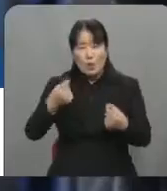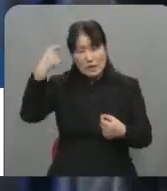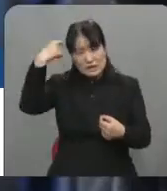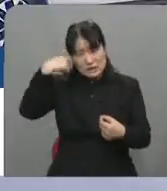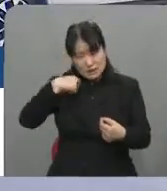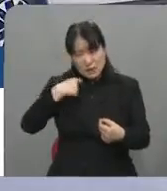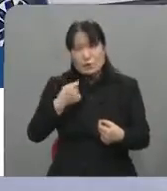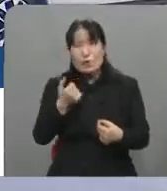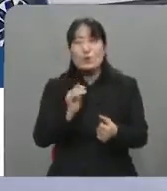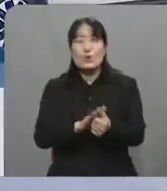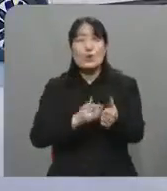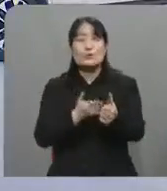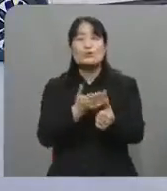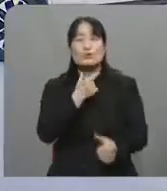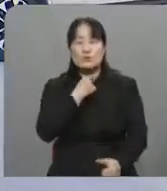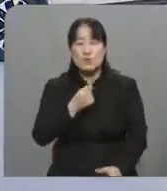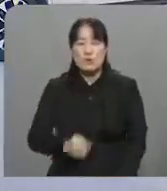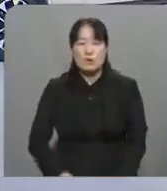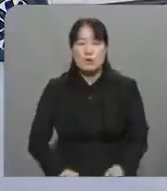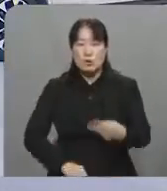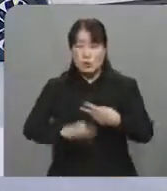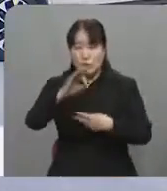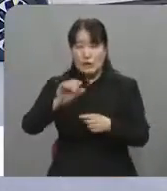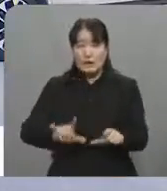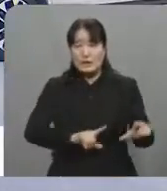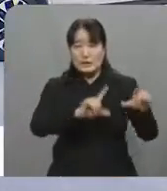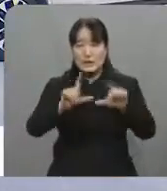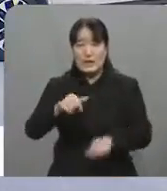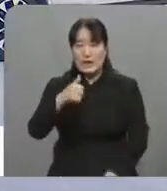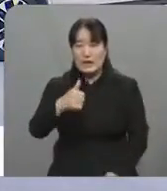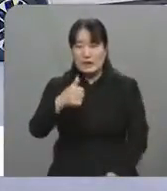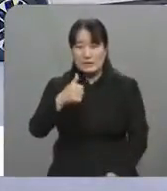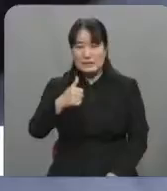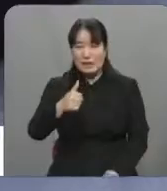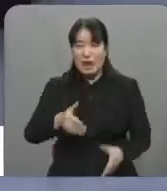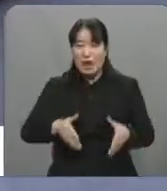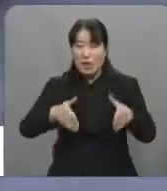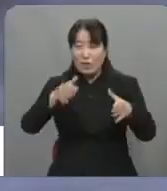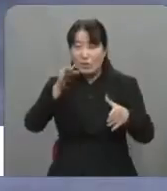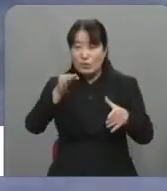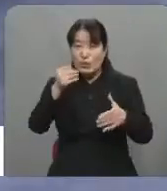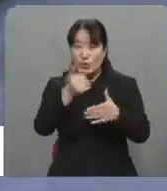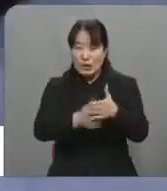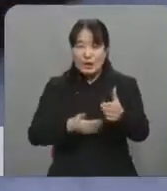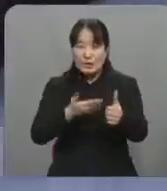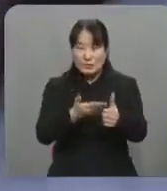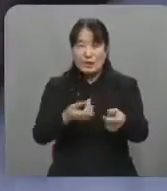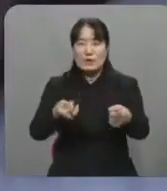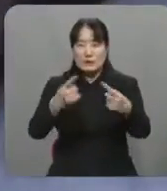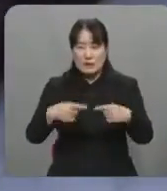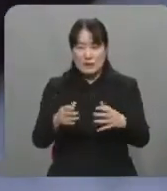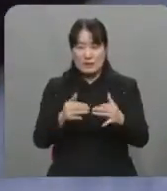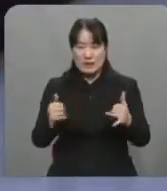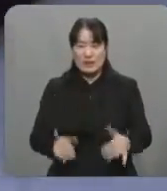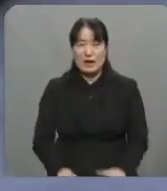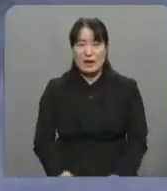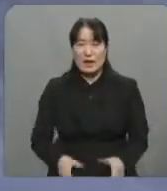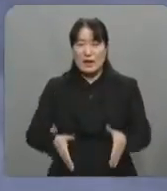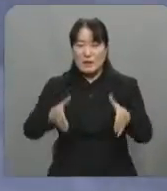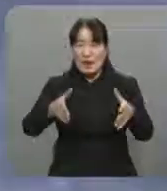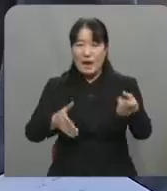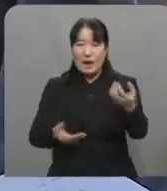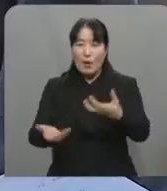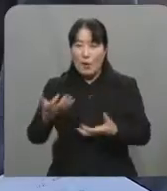도움이 될까 동해시에 박대현 씨도 임대 로이나의 동참 안착한 건물 줍니다 상가건물의 세입자